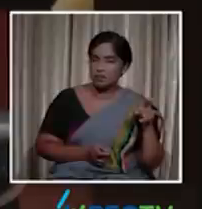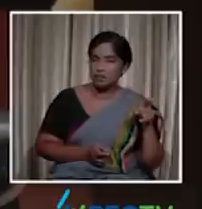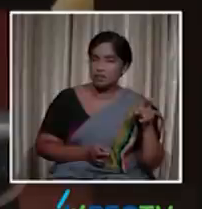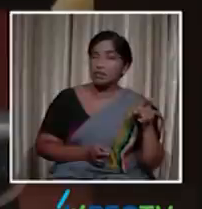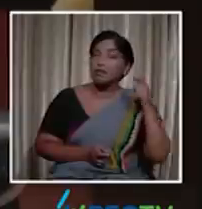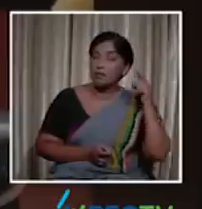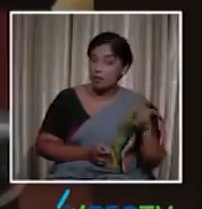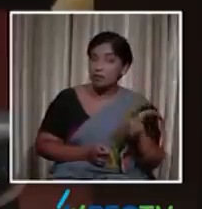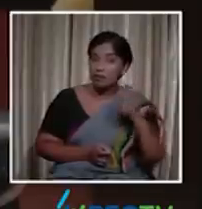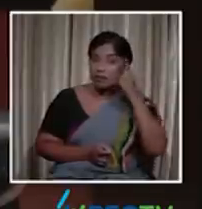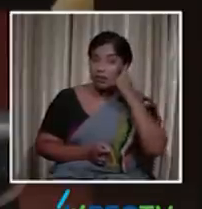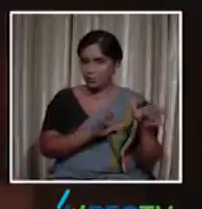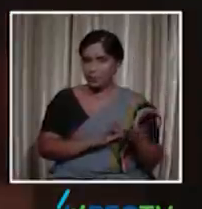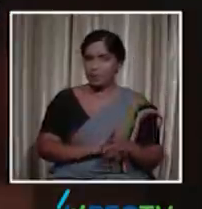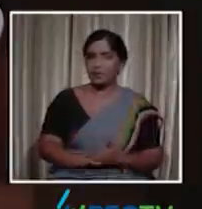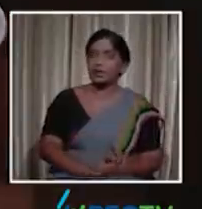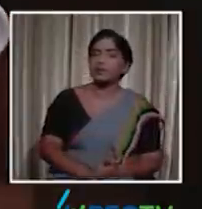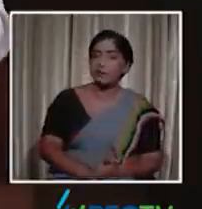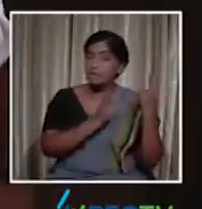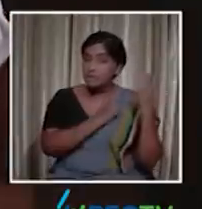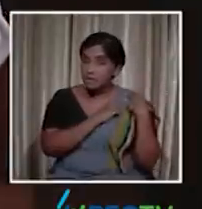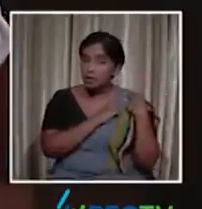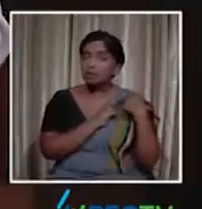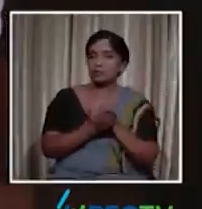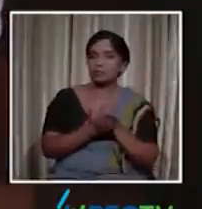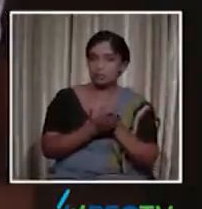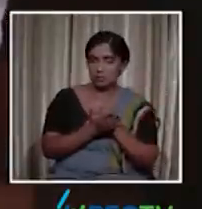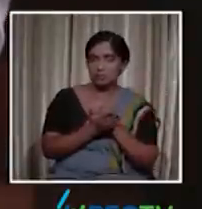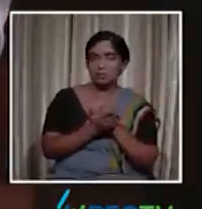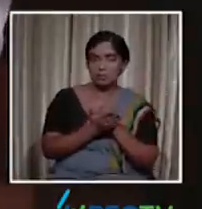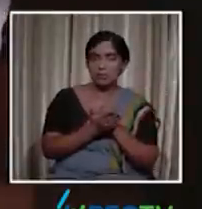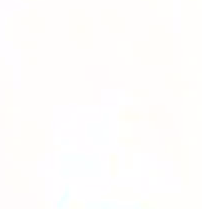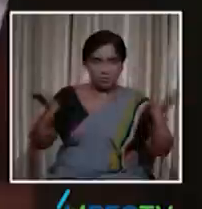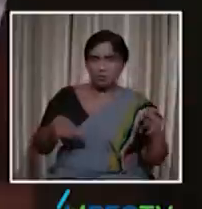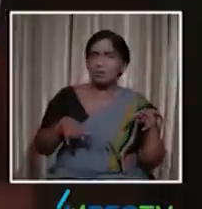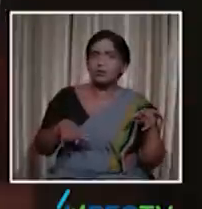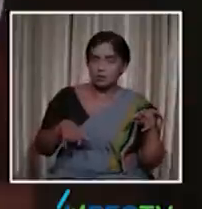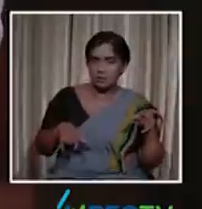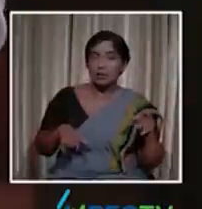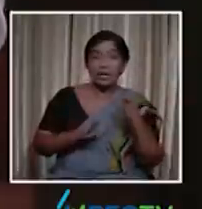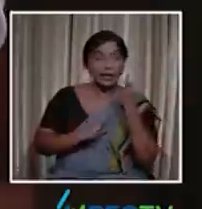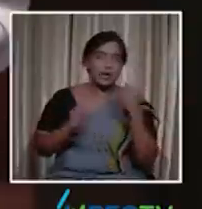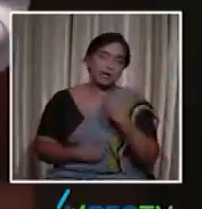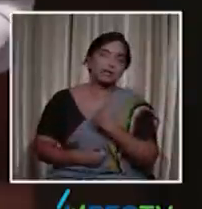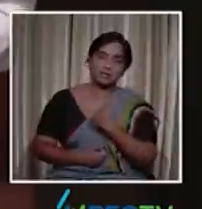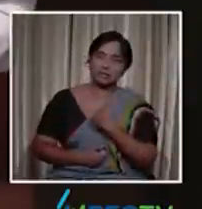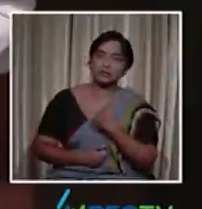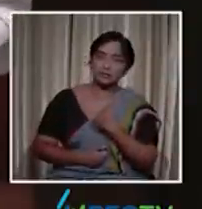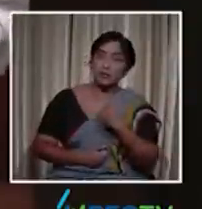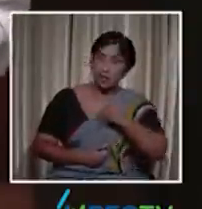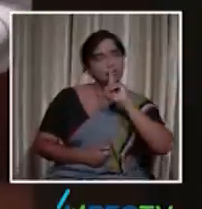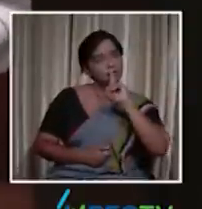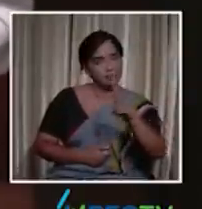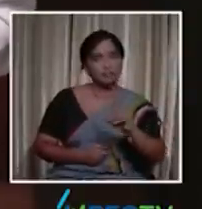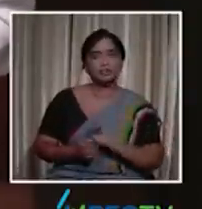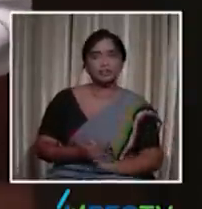ඒ කළු නමවැනි දා නිර්මාණය වුණේ වගකීම යුත්තන් සියලුම දෙනා තරාතිරම් නොබල නීති හමුවට ගෙනෙන්නට ඕන මම අදත් කියන්න